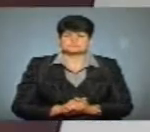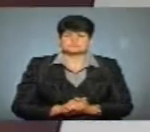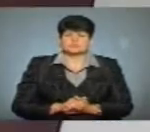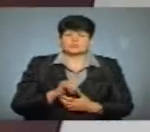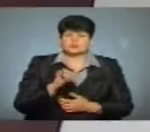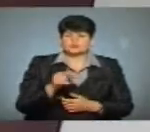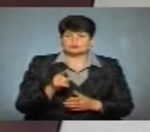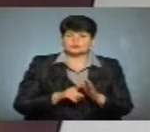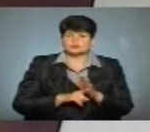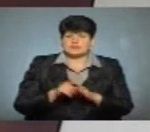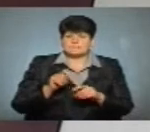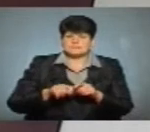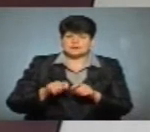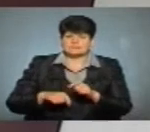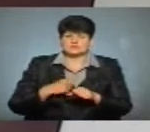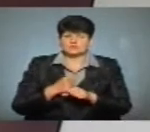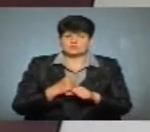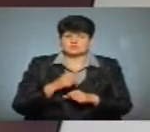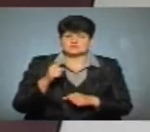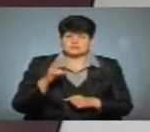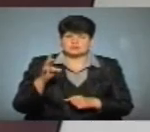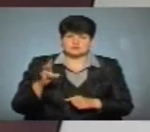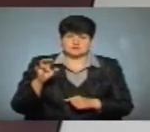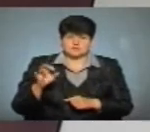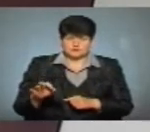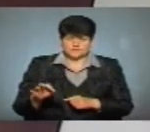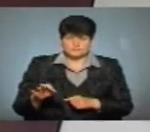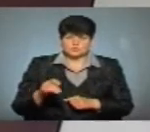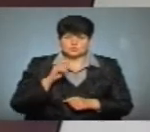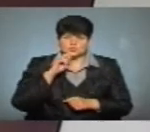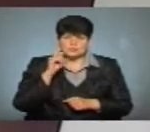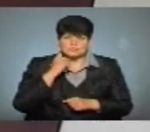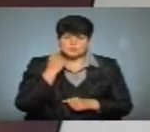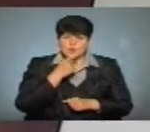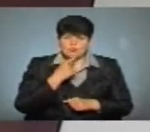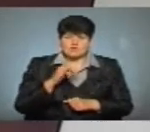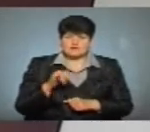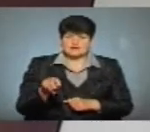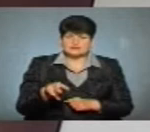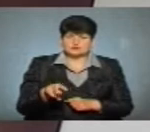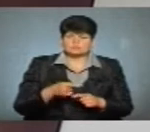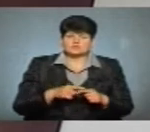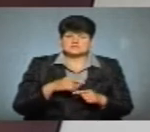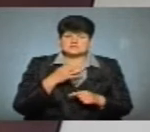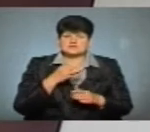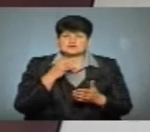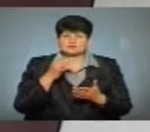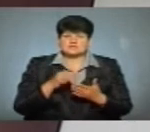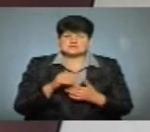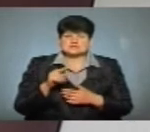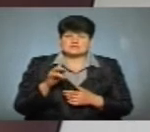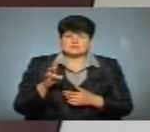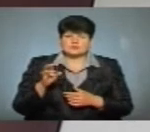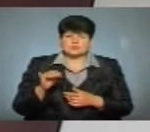У Тернополі розпочали перевіряти роботи зовнішнього незалежного оцінювання з української мови та літератури. Про це розповів відповідальний за ЗНО